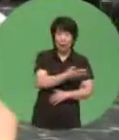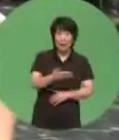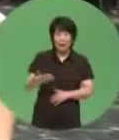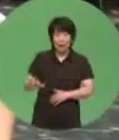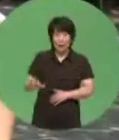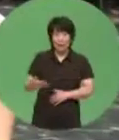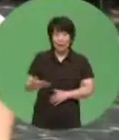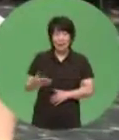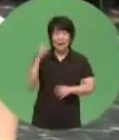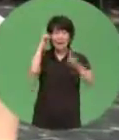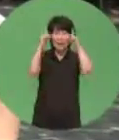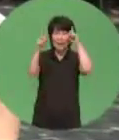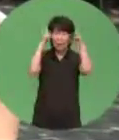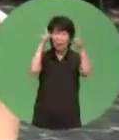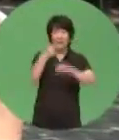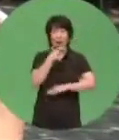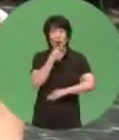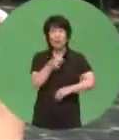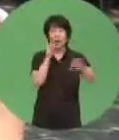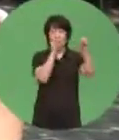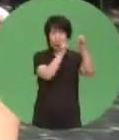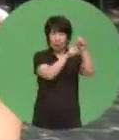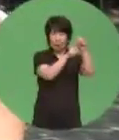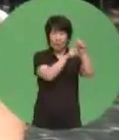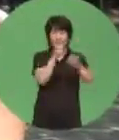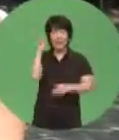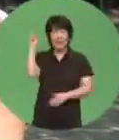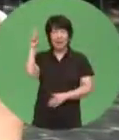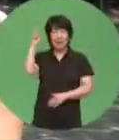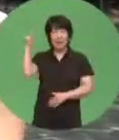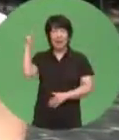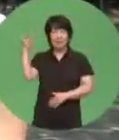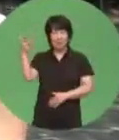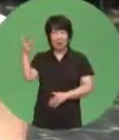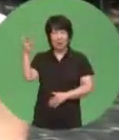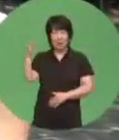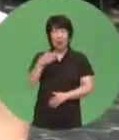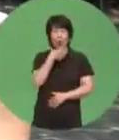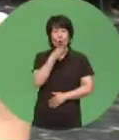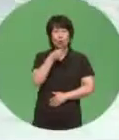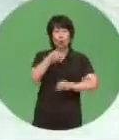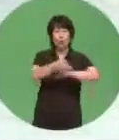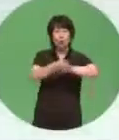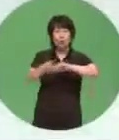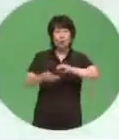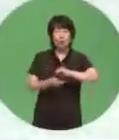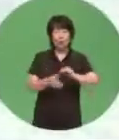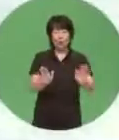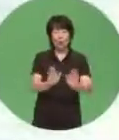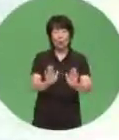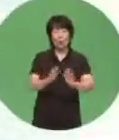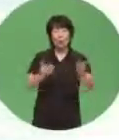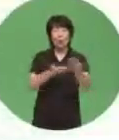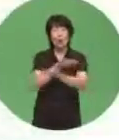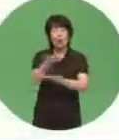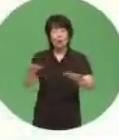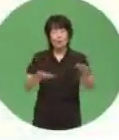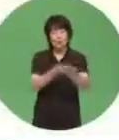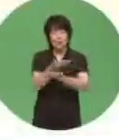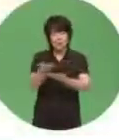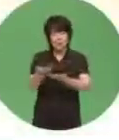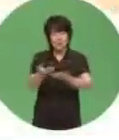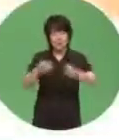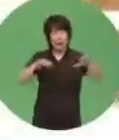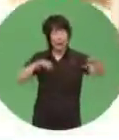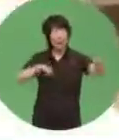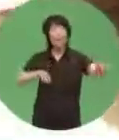いというのは事業の趣旨でもありますし、またせっかくこの生駒市と南相馬市の児童の交流という意味がありますので、だいぶ土地の離れたところですけ